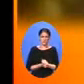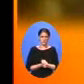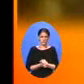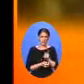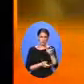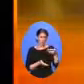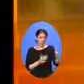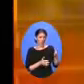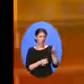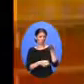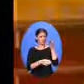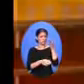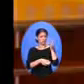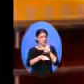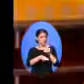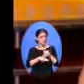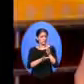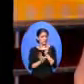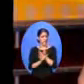ילך וידבר,